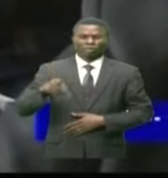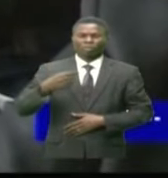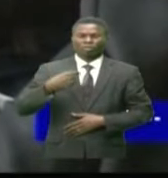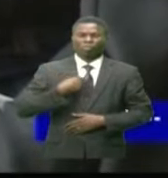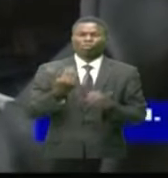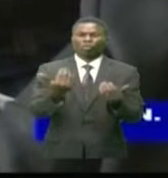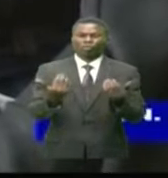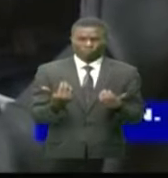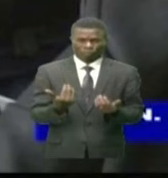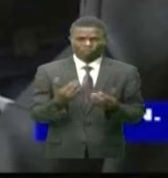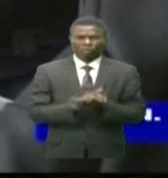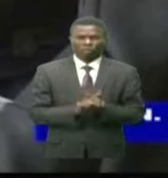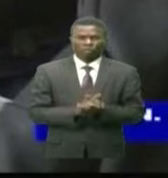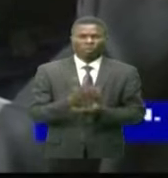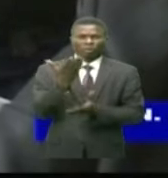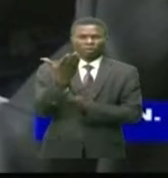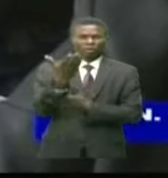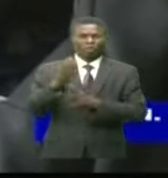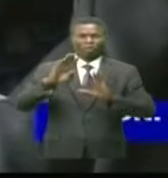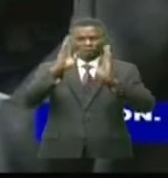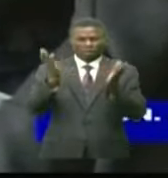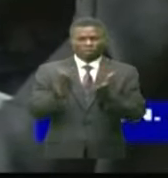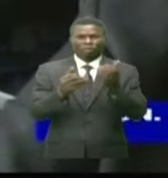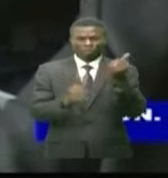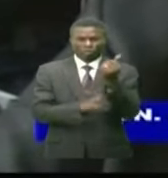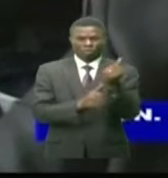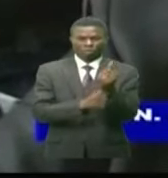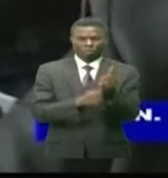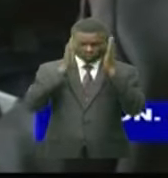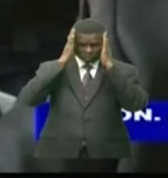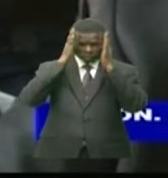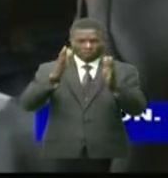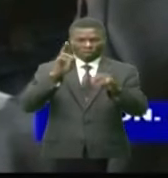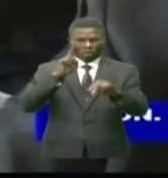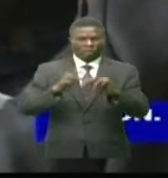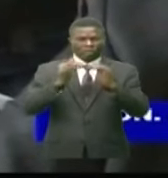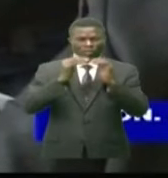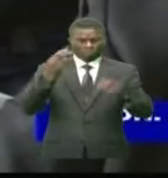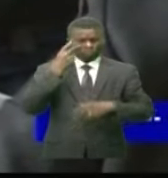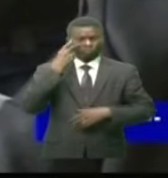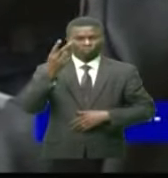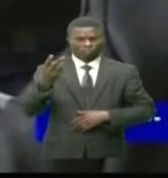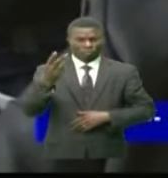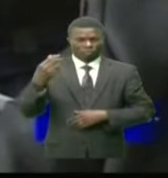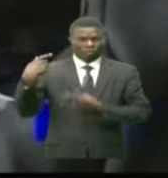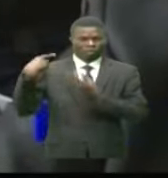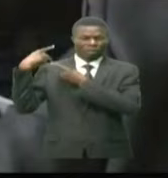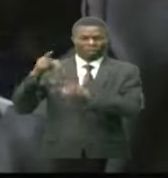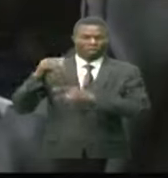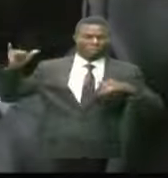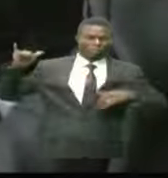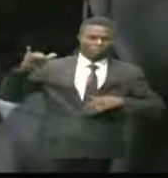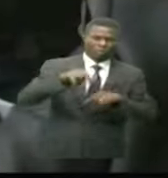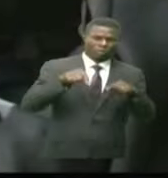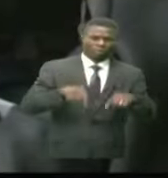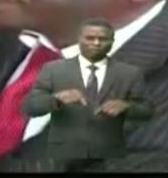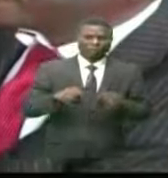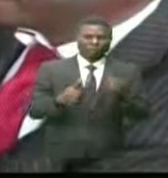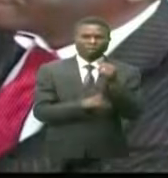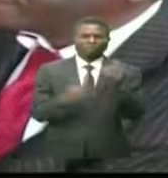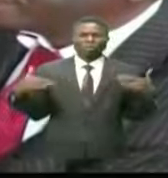J'aimerais attirer l'attention de tout le monde, d'être tranquille. J'ai senti depuis l'aéroport jusqu'ici,